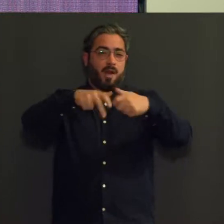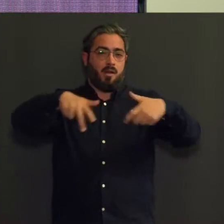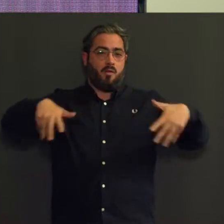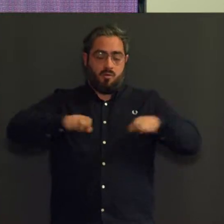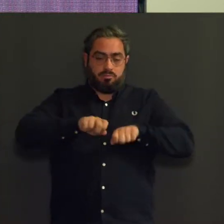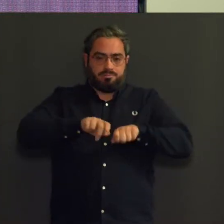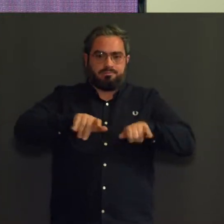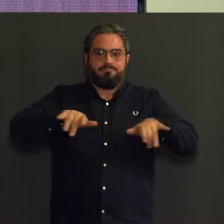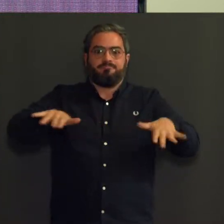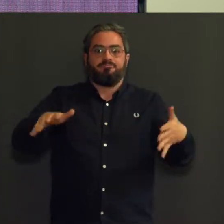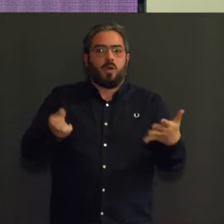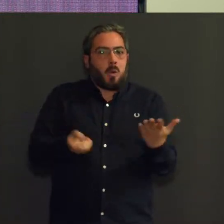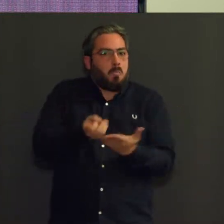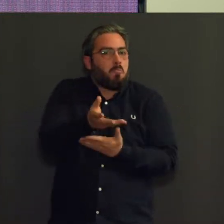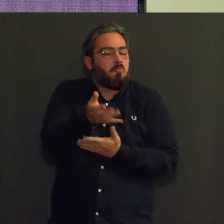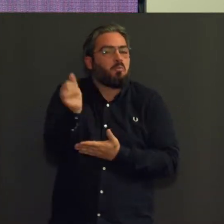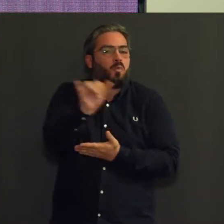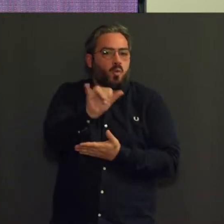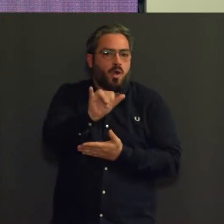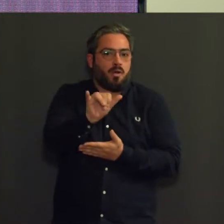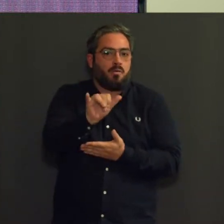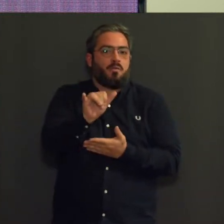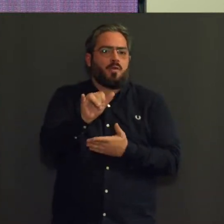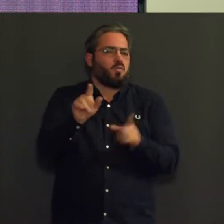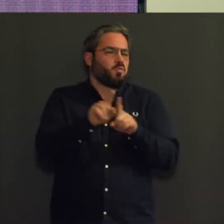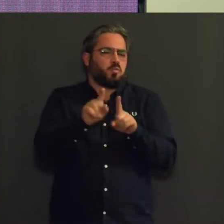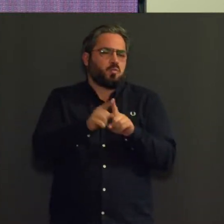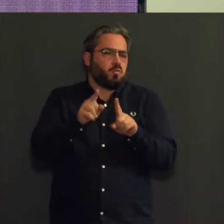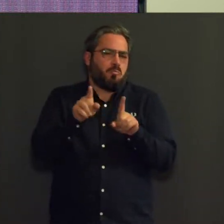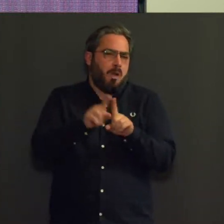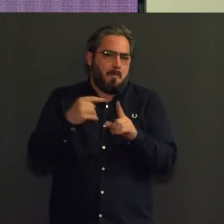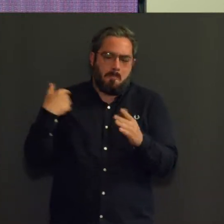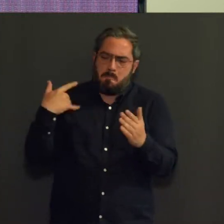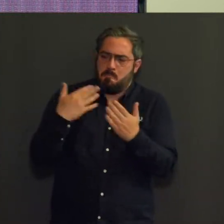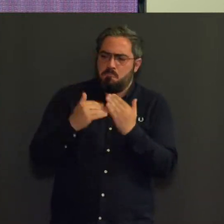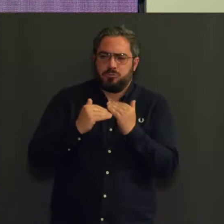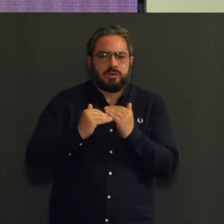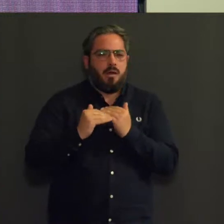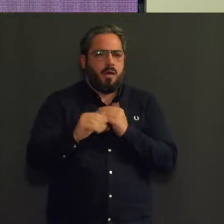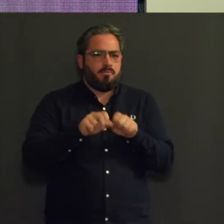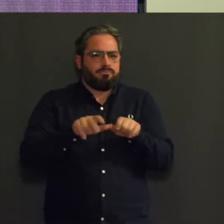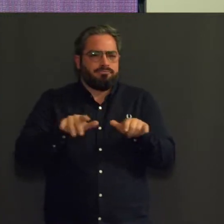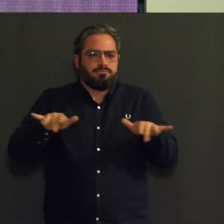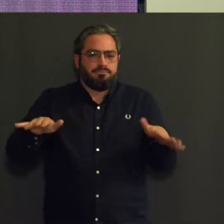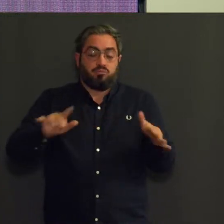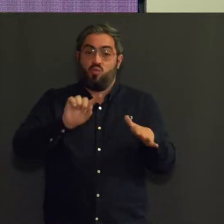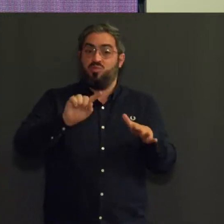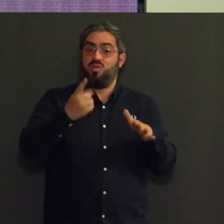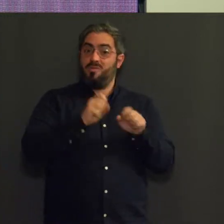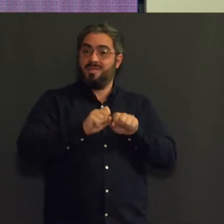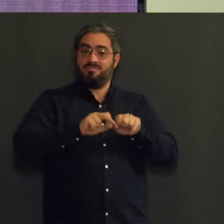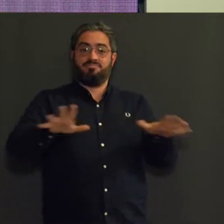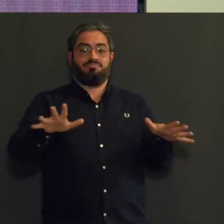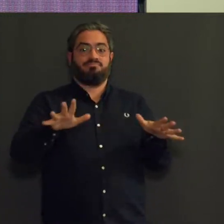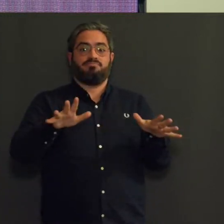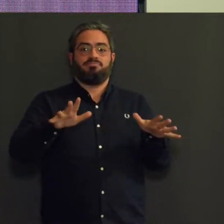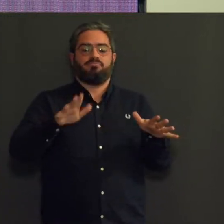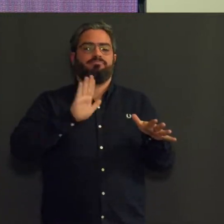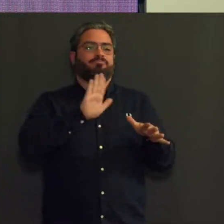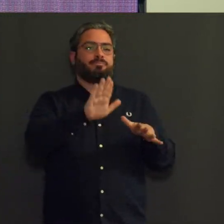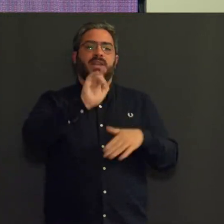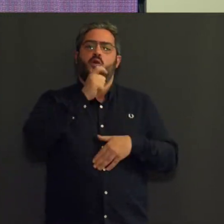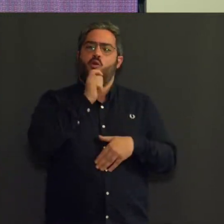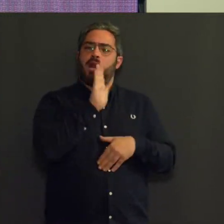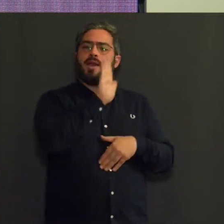que peut-on dire? Là aussi, la situation est globalement stable. Nous avons actuellement le variant dit anglais qui est devenu